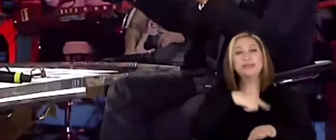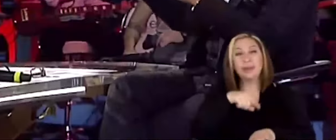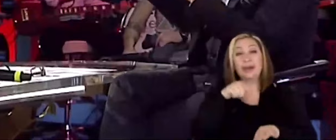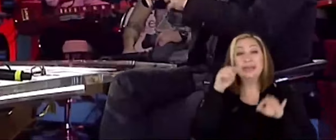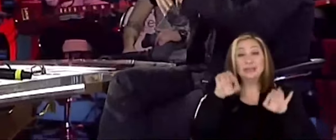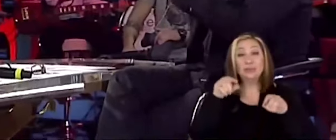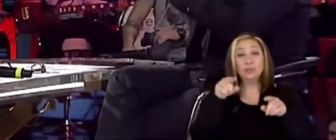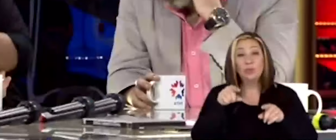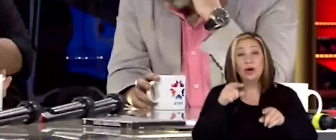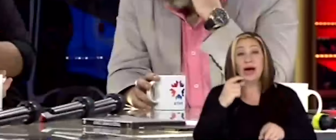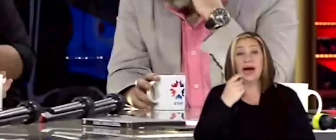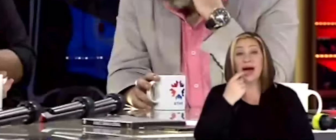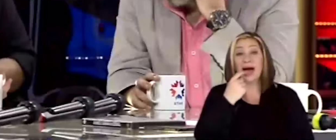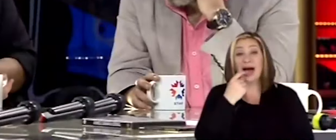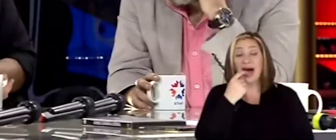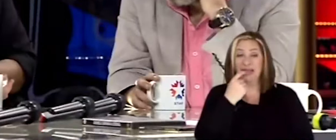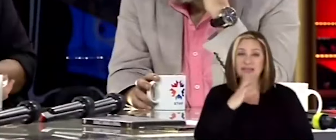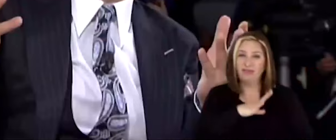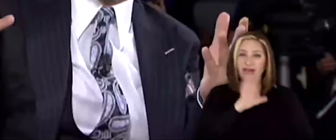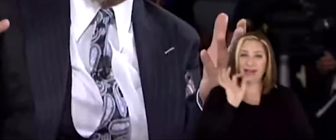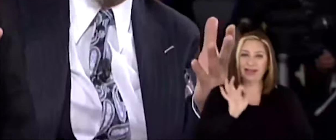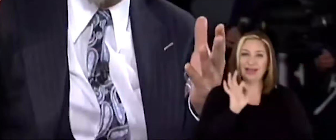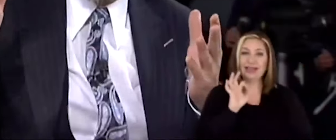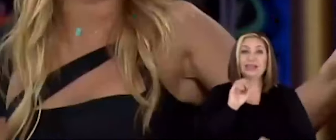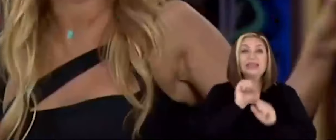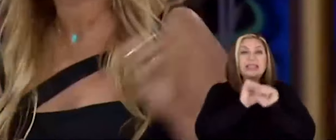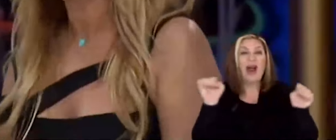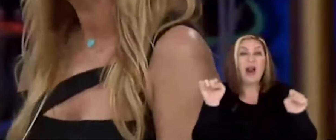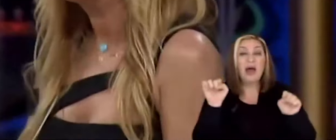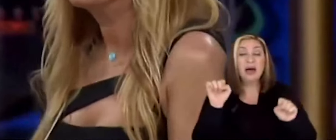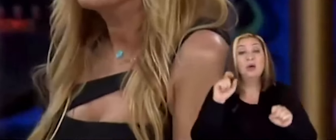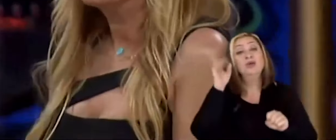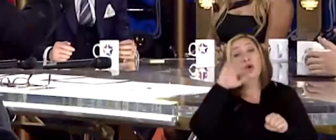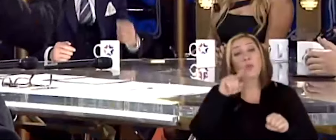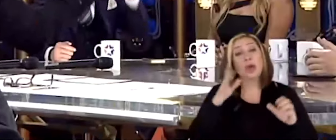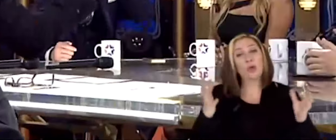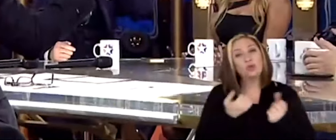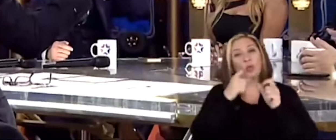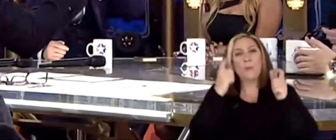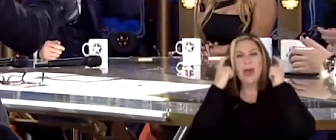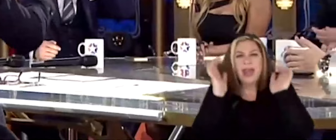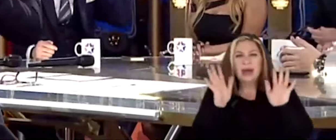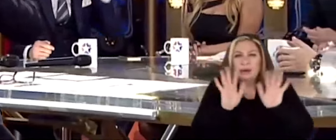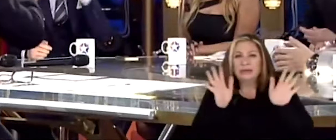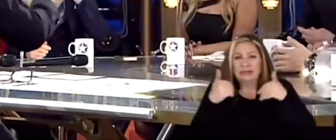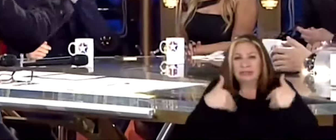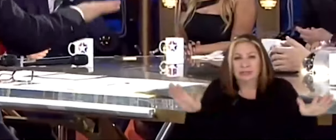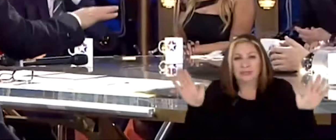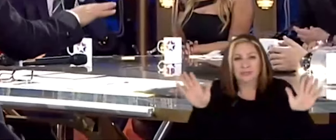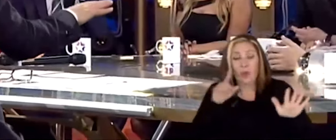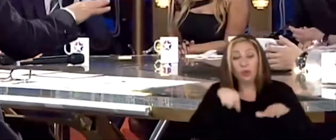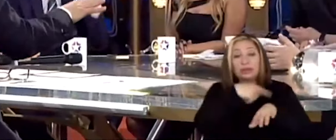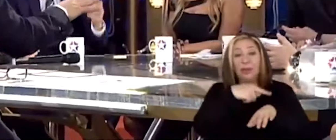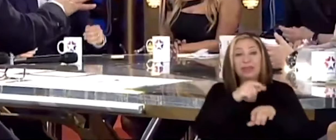yüzden ve bu içki... Ağzı varken. Ya evet, zararlı bir şeydi. Sonra bundan kurtulduk, bu beladan kurtulduk. O